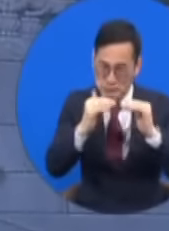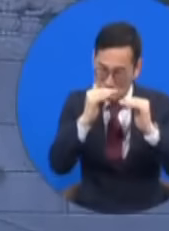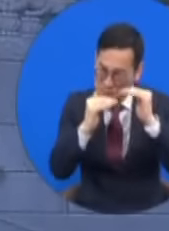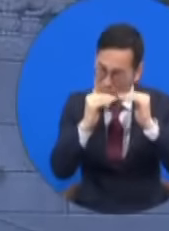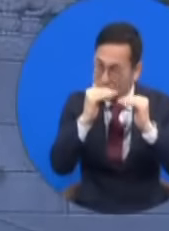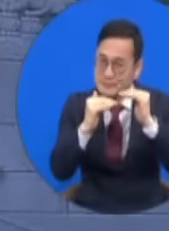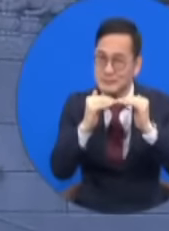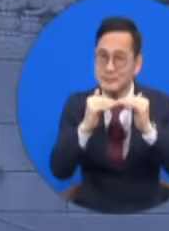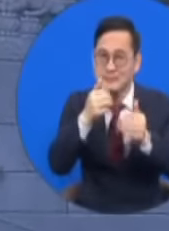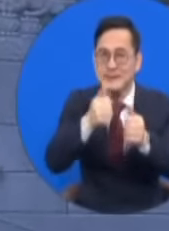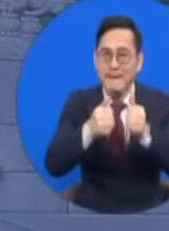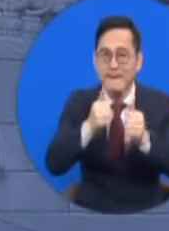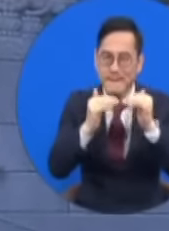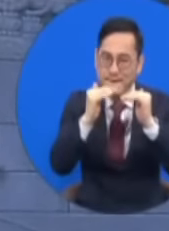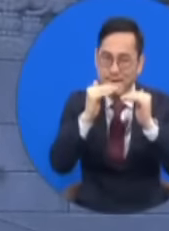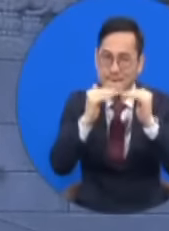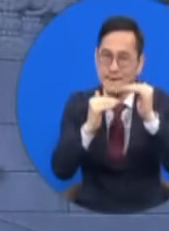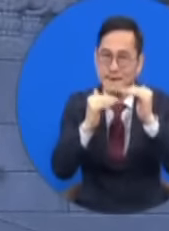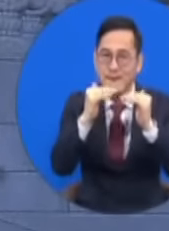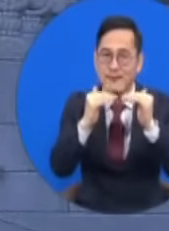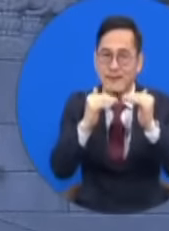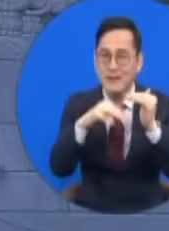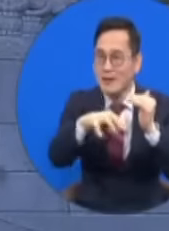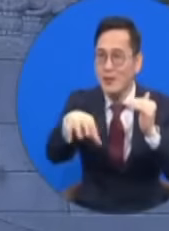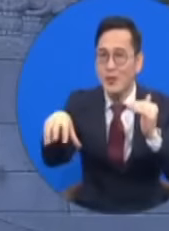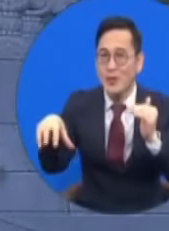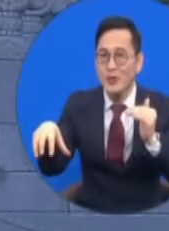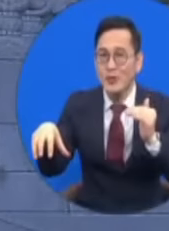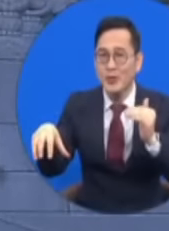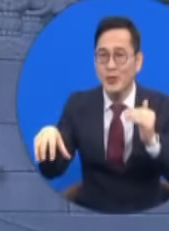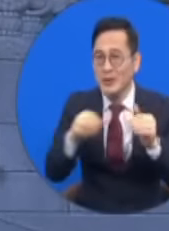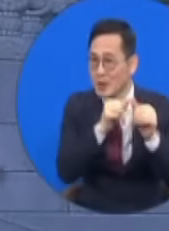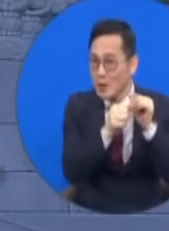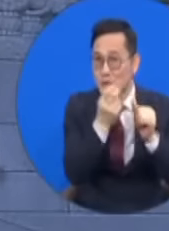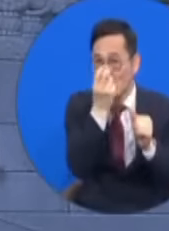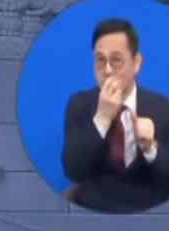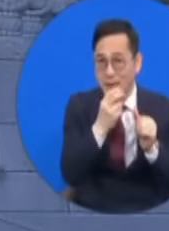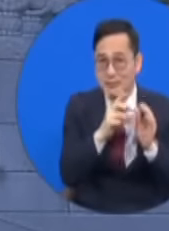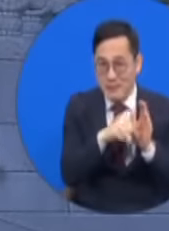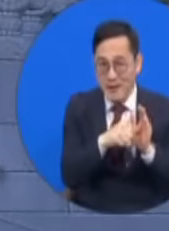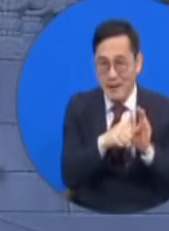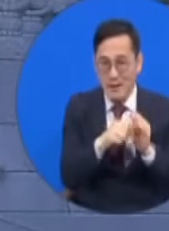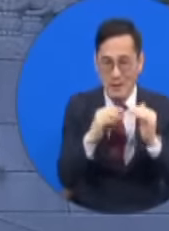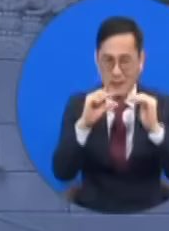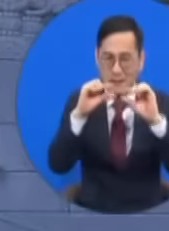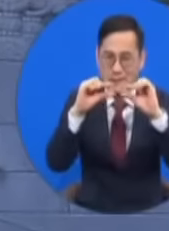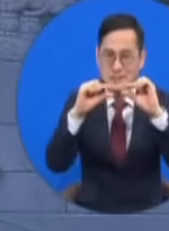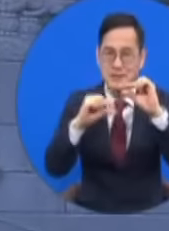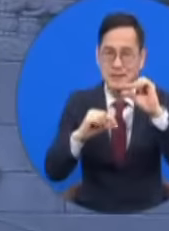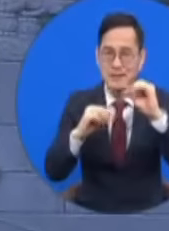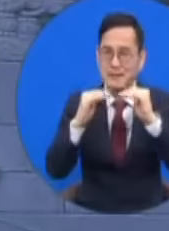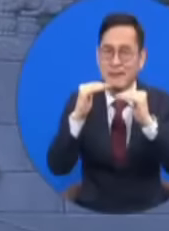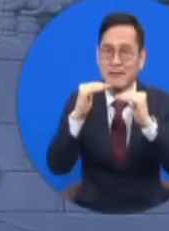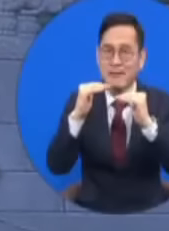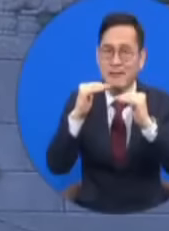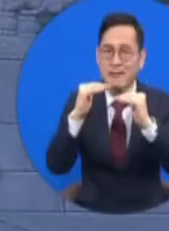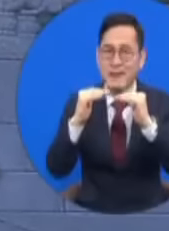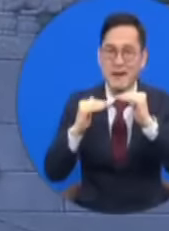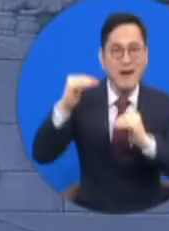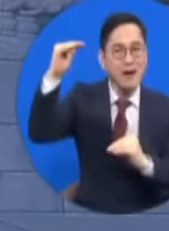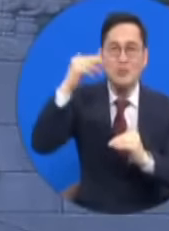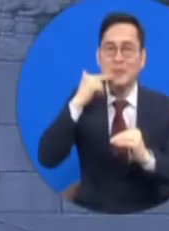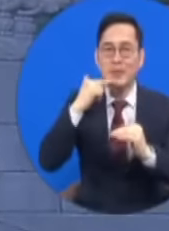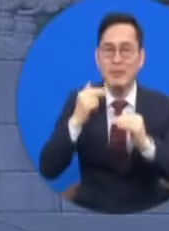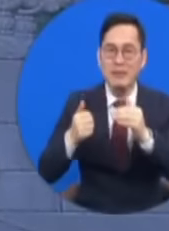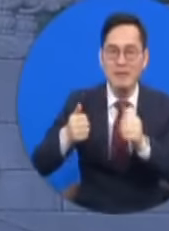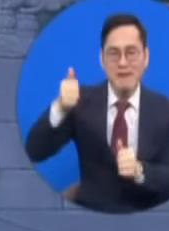사실은 이것보다 훨씬 더 많은 곳이 여론조사 막판 여론조사가 오차 범위 내에서 지금 경합지로 나오고 있거든요. 네.